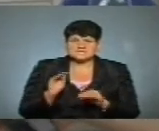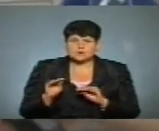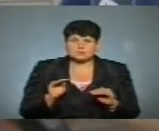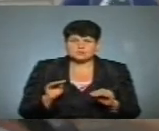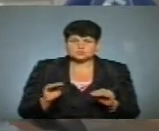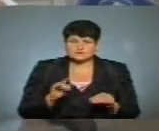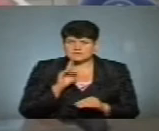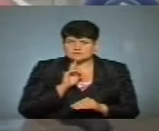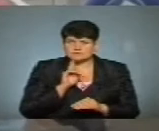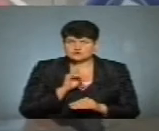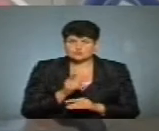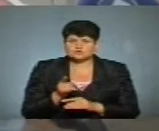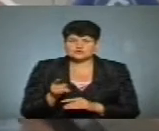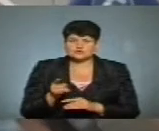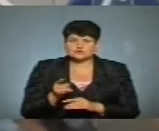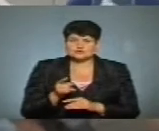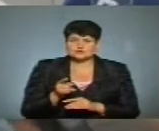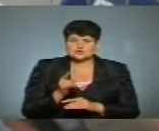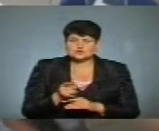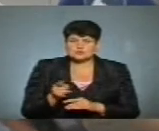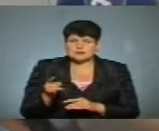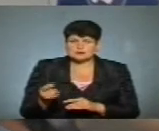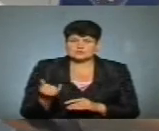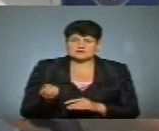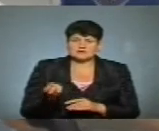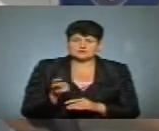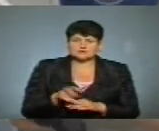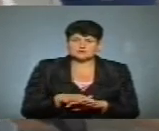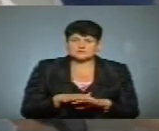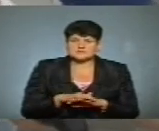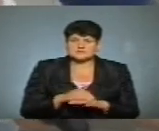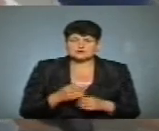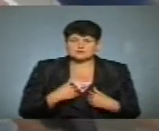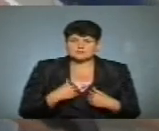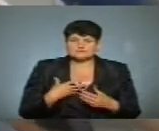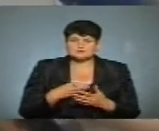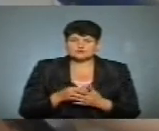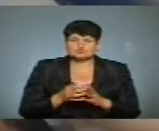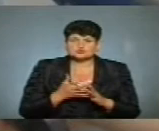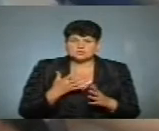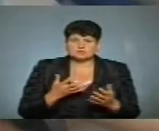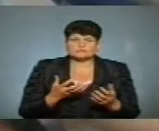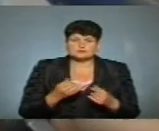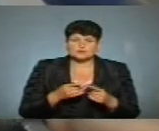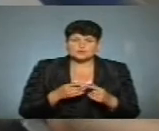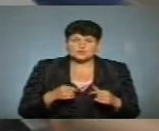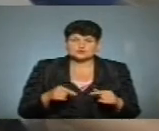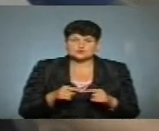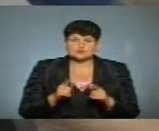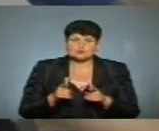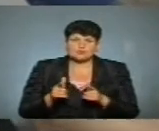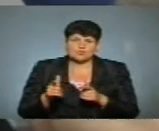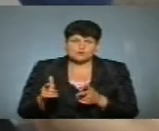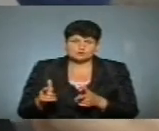облаштування тимчасової стоянки для відвідувачів базару, ми його в свою чергу візьмемо, організуємо і погодимо